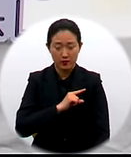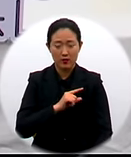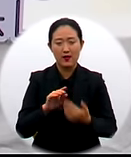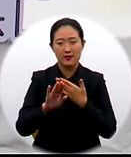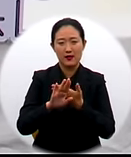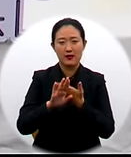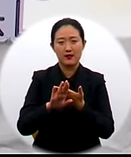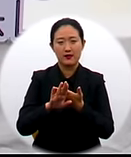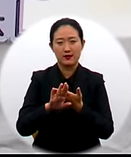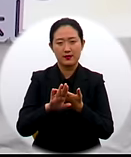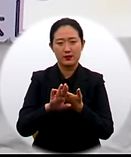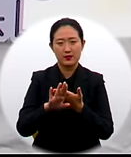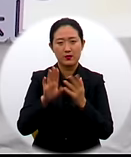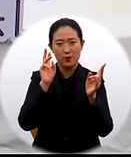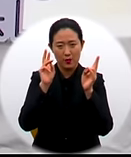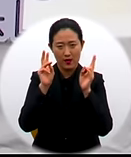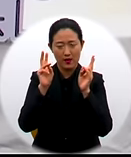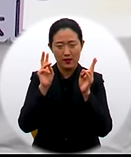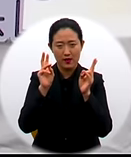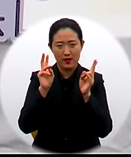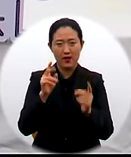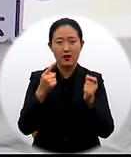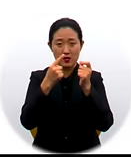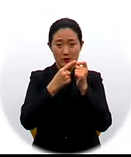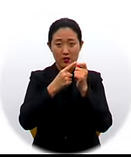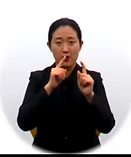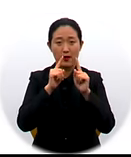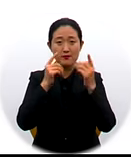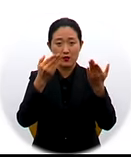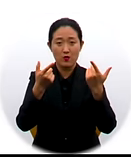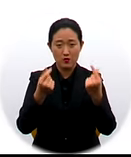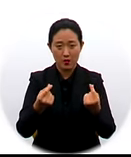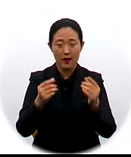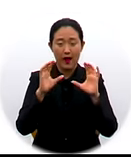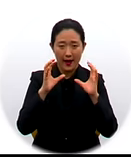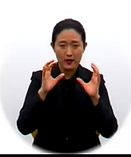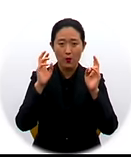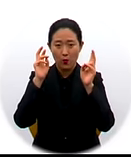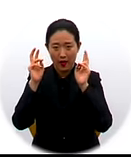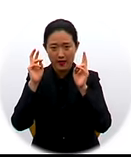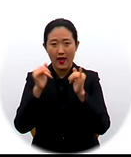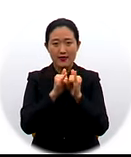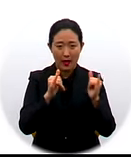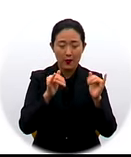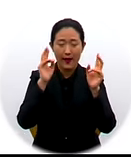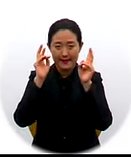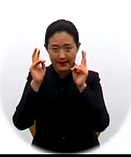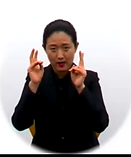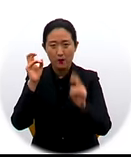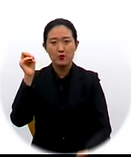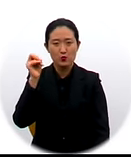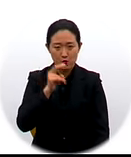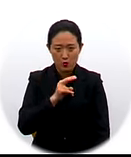때문에 아까 앞에 첫 번째 트렌드에서 말씀드린 것처럼 아이와 기업, 그리고 그 사람과 기업, 그리고 이 직무의 핏을 맞추는 것이